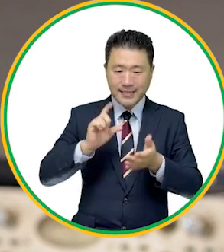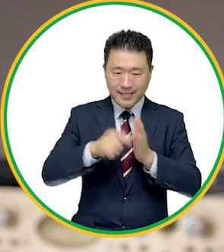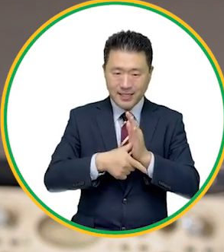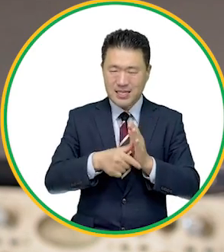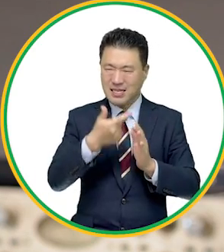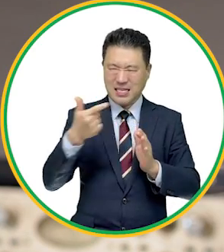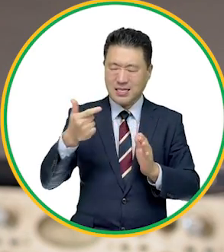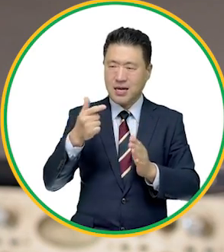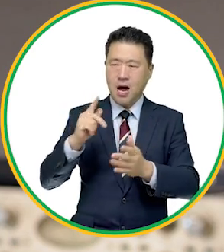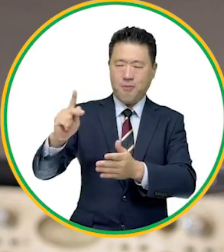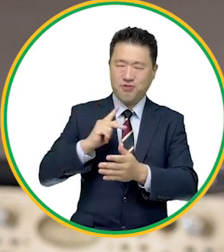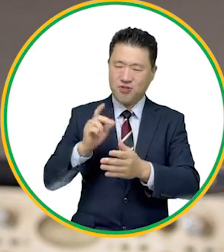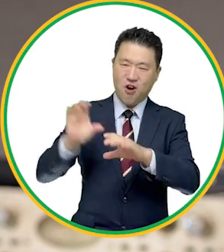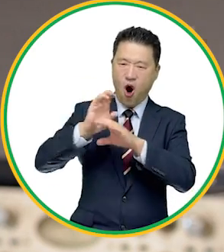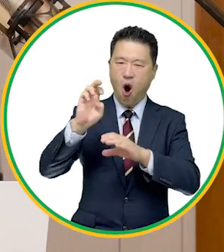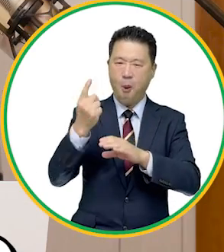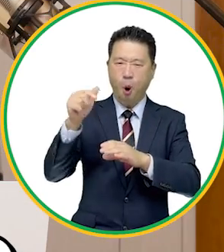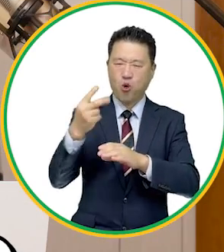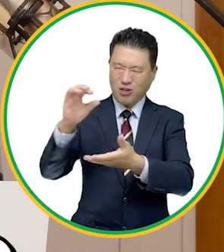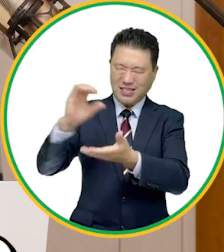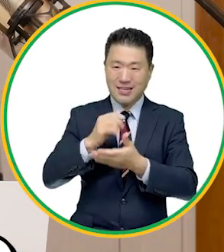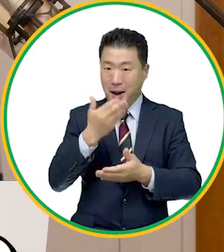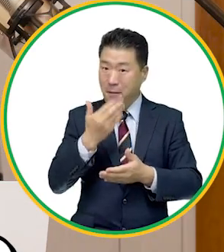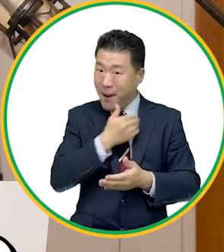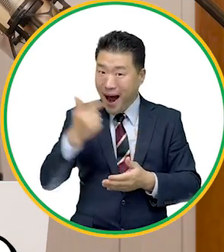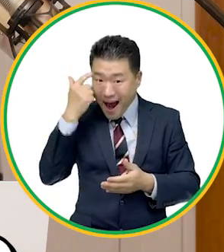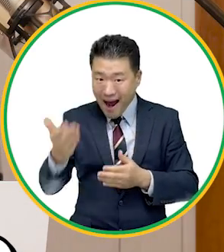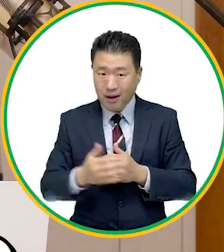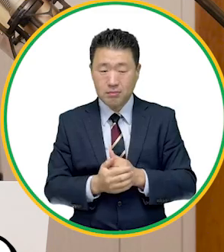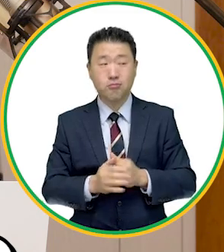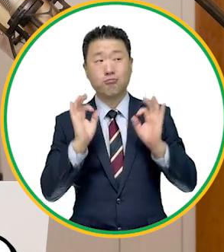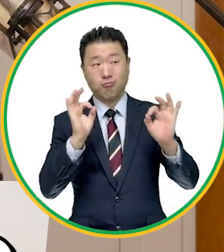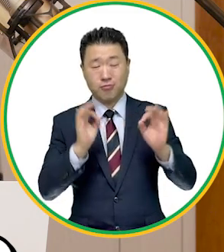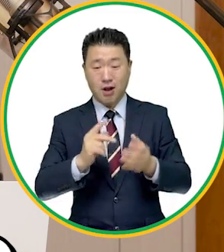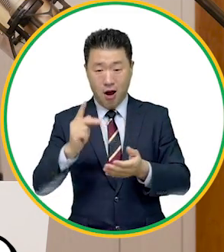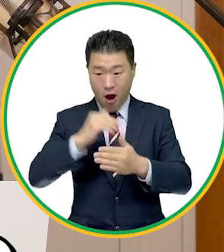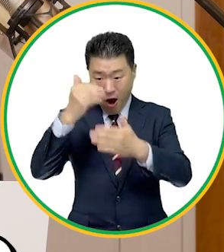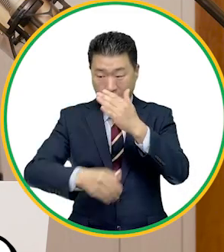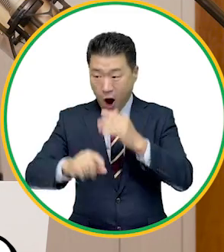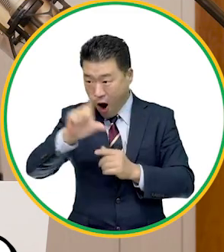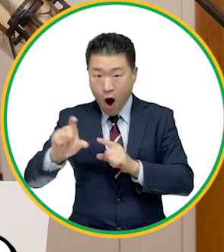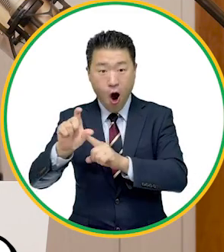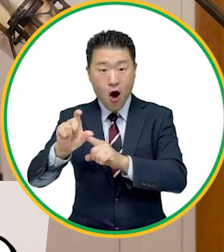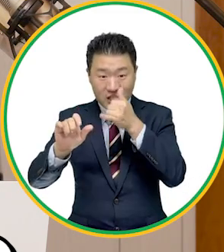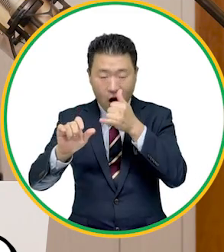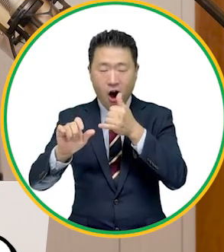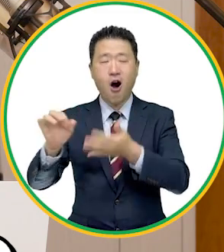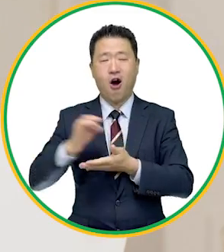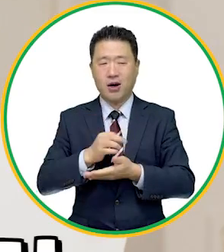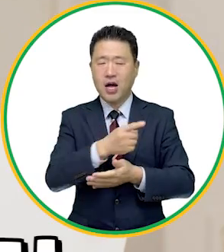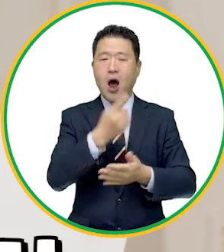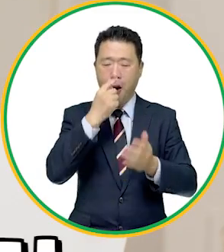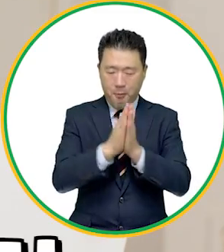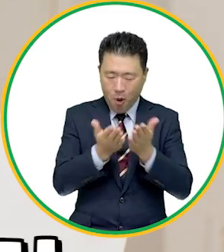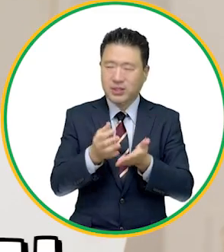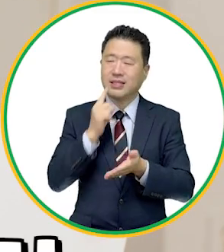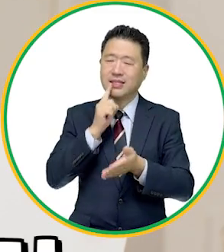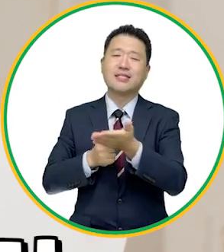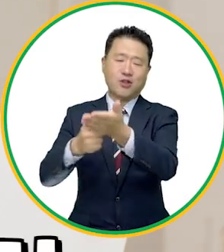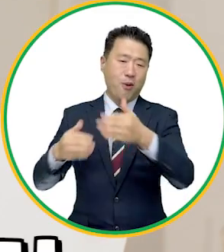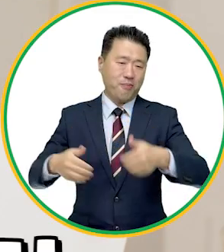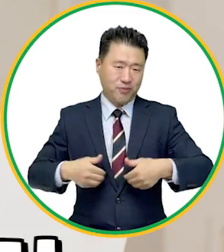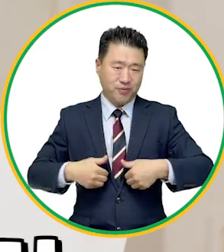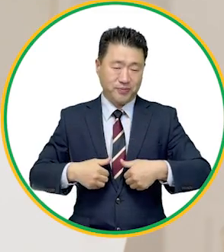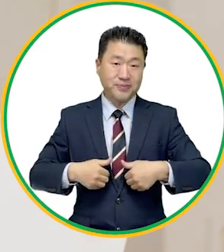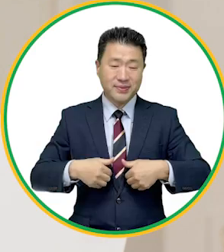중 목돈을 인출할 수도 있나요? 예, 인출 한도가 남아있다면 목돈 인출도 가능한데요. 본인이 직접